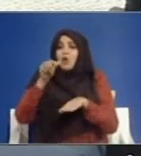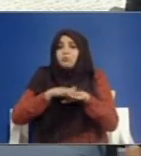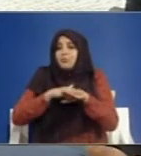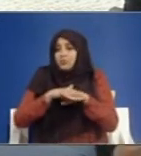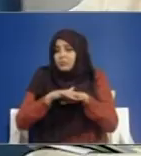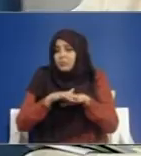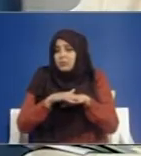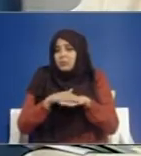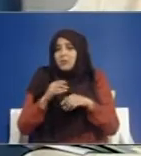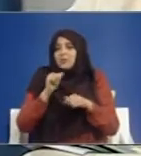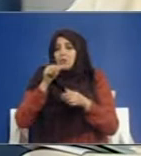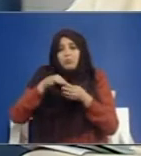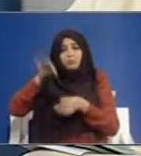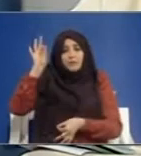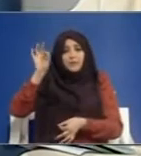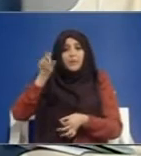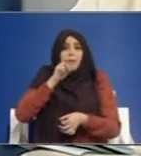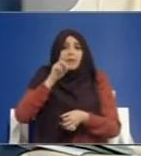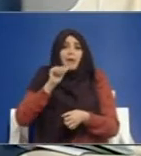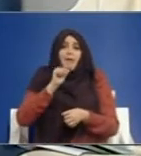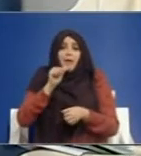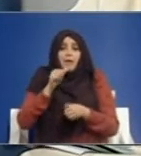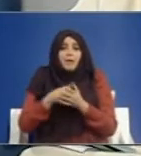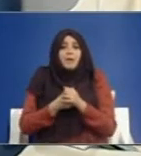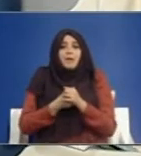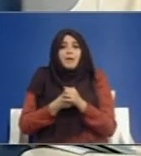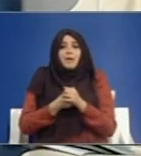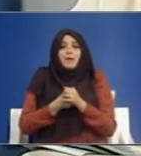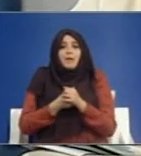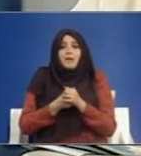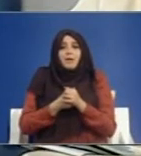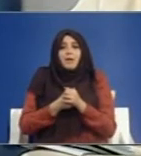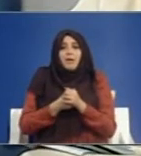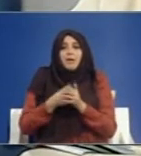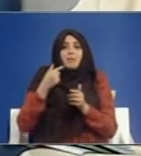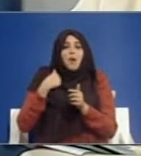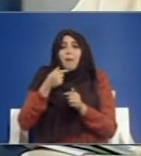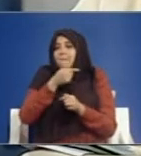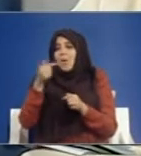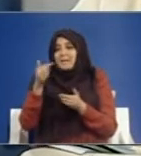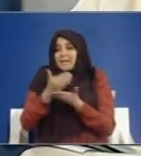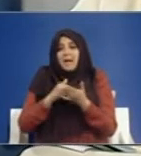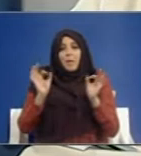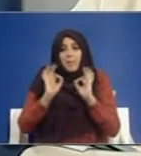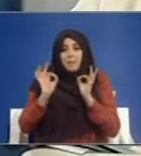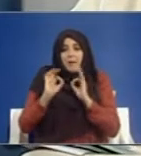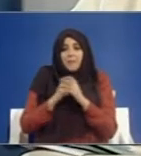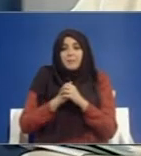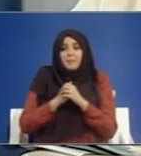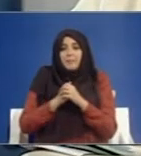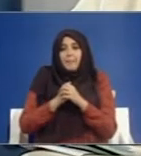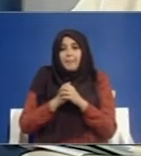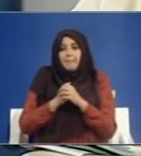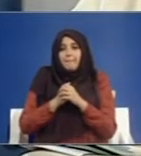مبرر، يعني شهادة طبية ولا إلى غير ذلك. قالت في اليوم هذا كما يقطعته لهاش تروح هي